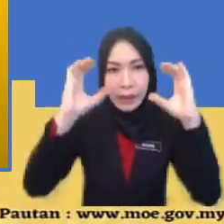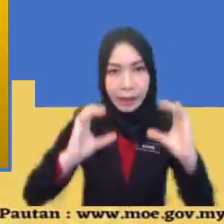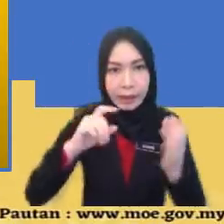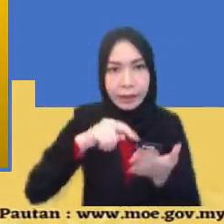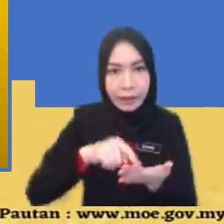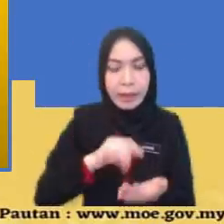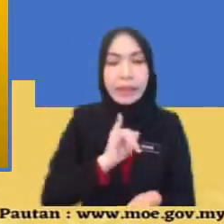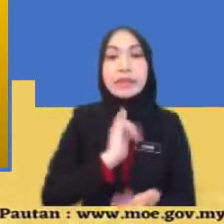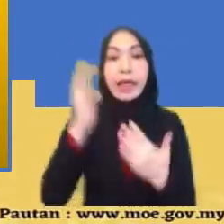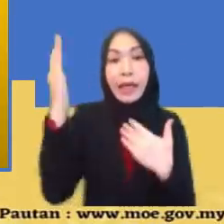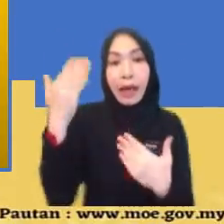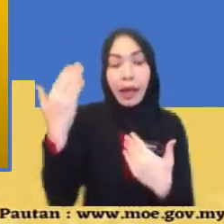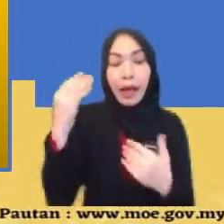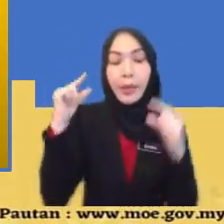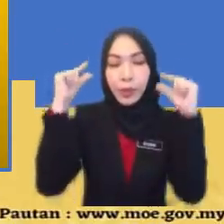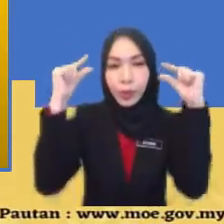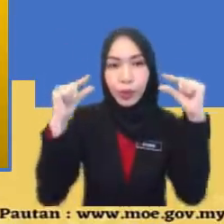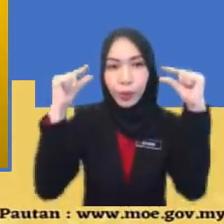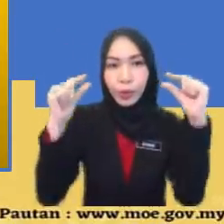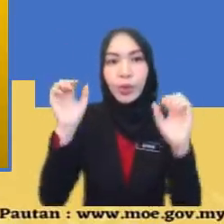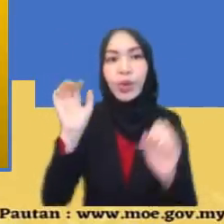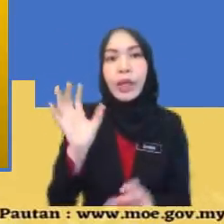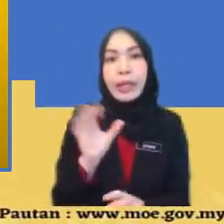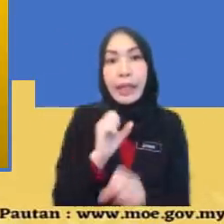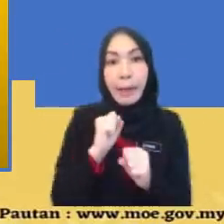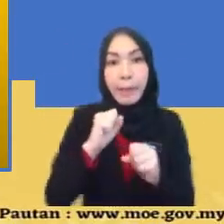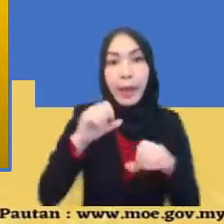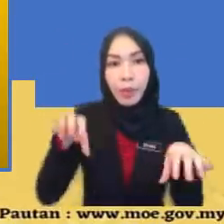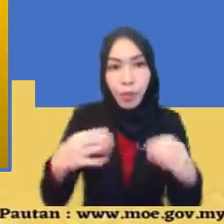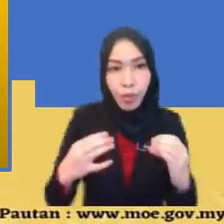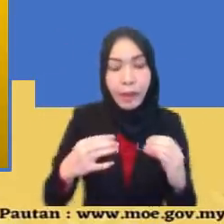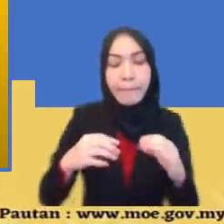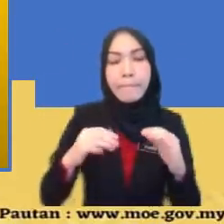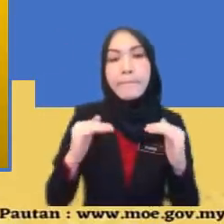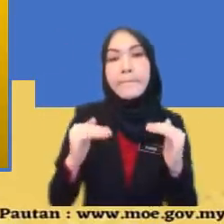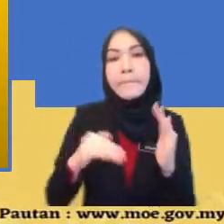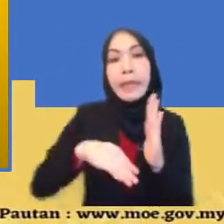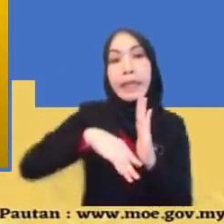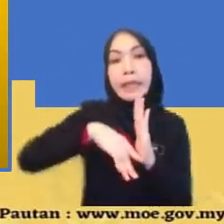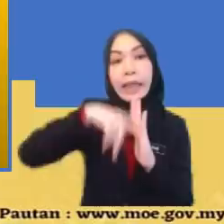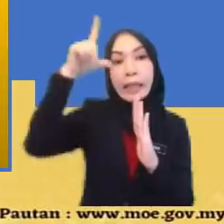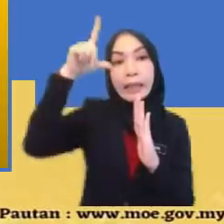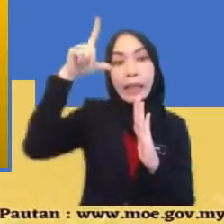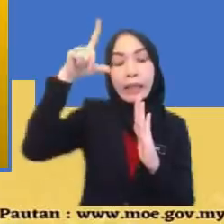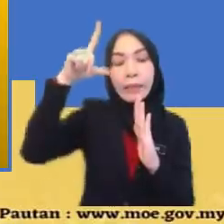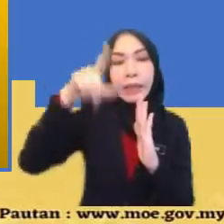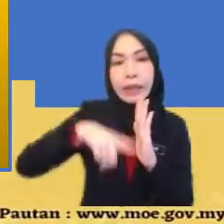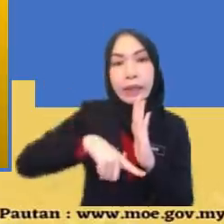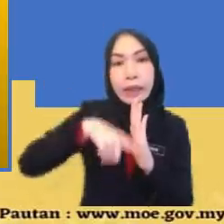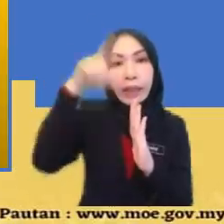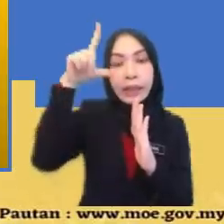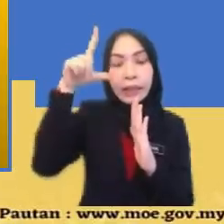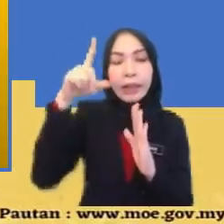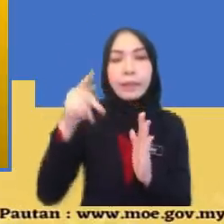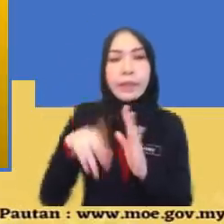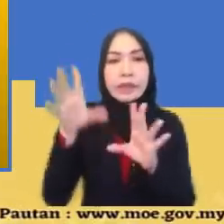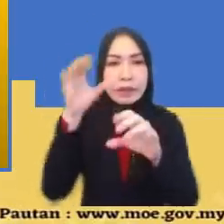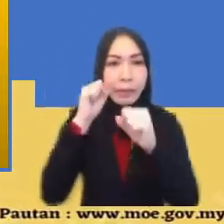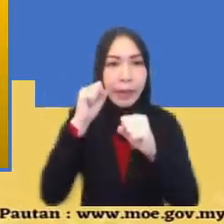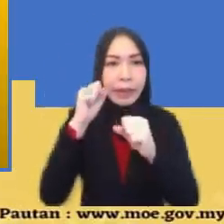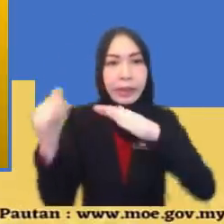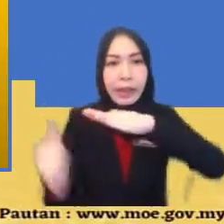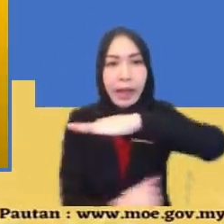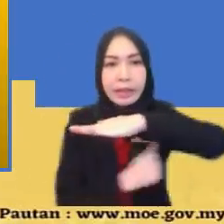melaksanakan cute bagi memastikan kita dapat mencapai 700 kandungan asas strict Hai